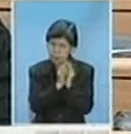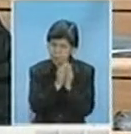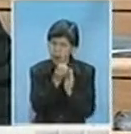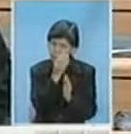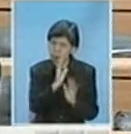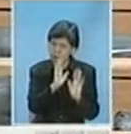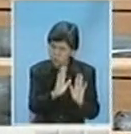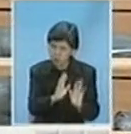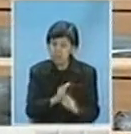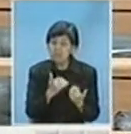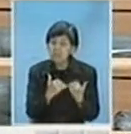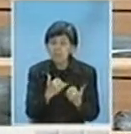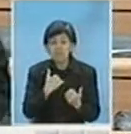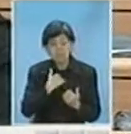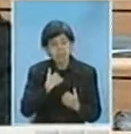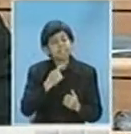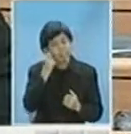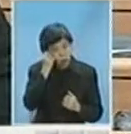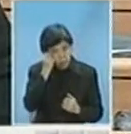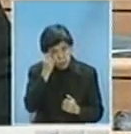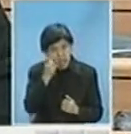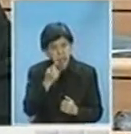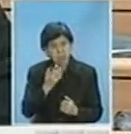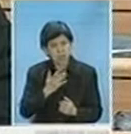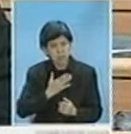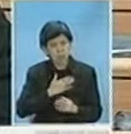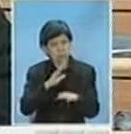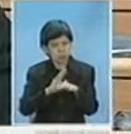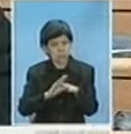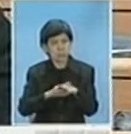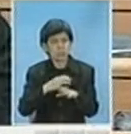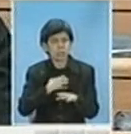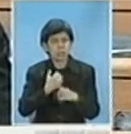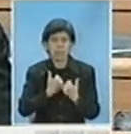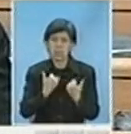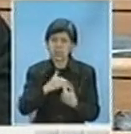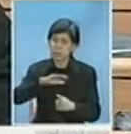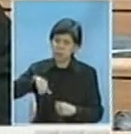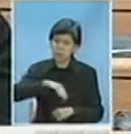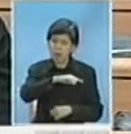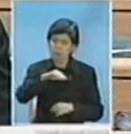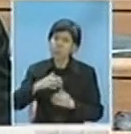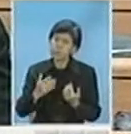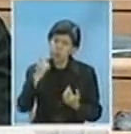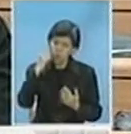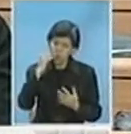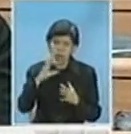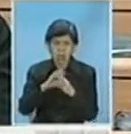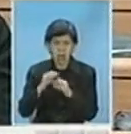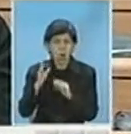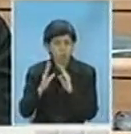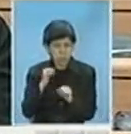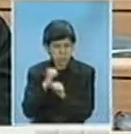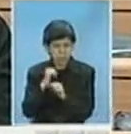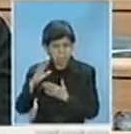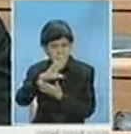ครับว่าถึงแม้จะว่ามีความเห็นใจแต่ผมอยากจะเตือนว่าวันนี้ทุกคนต้องเข้าใจวัฒนธรรมของนักลงทุน